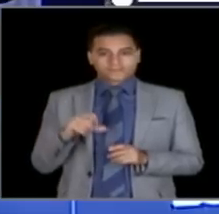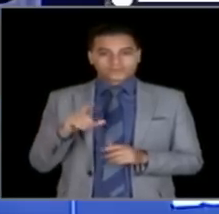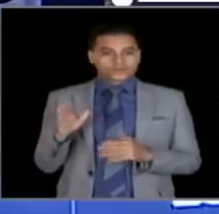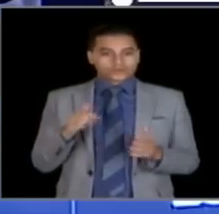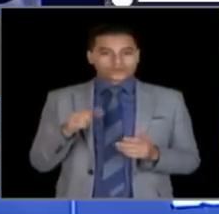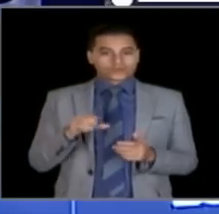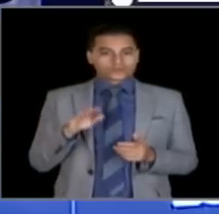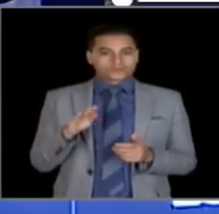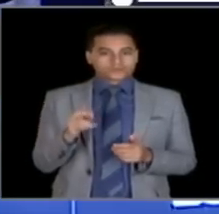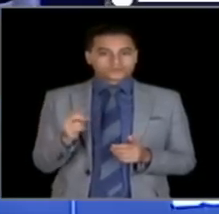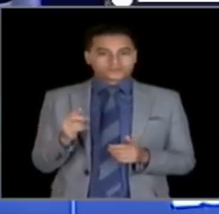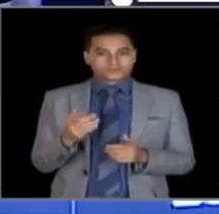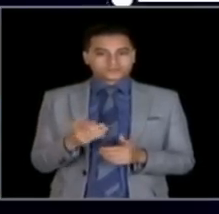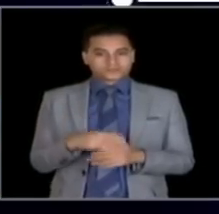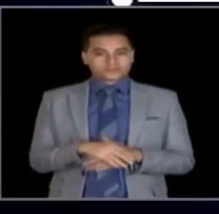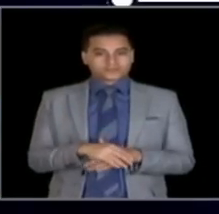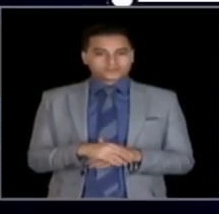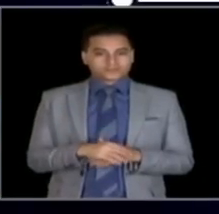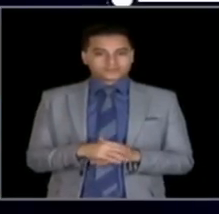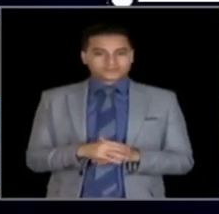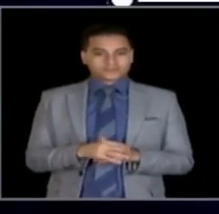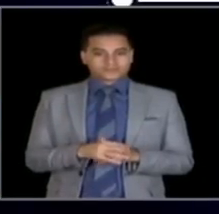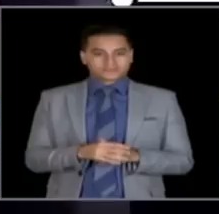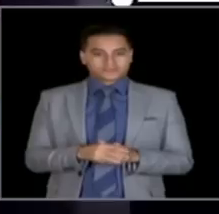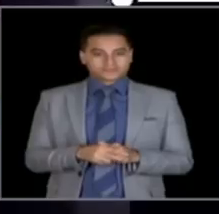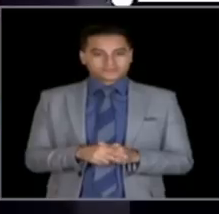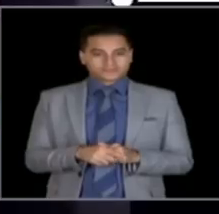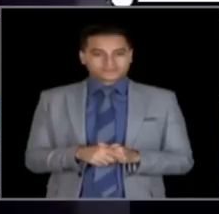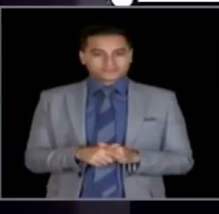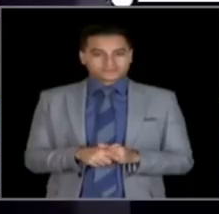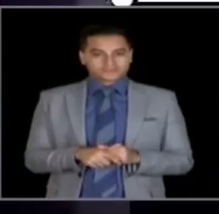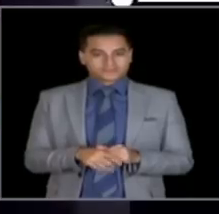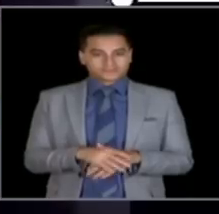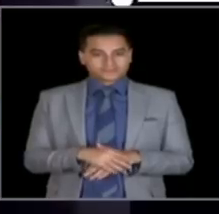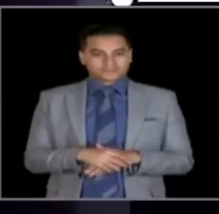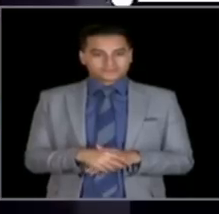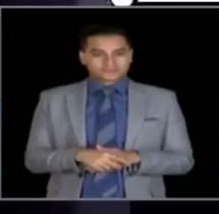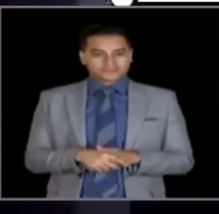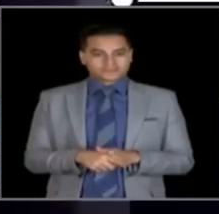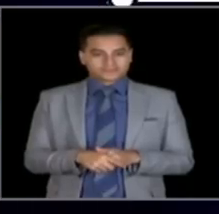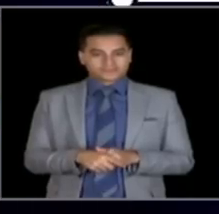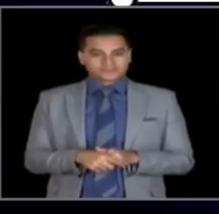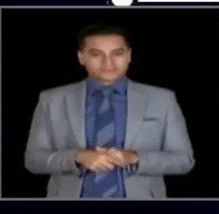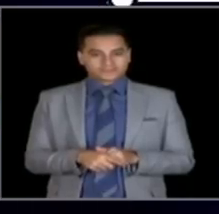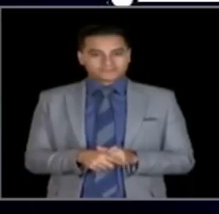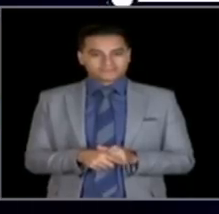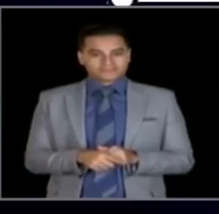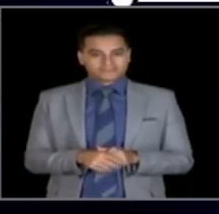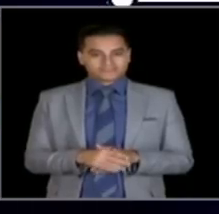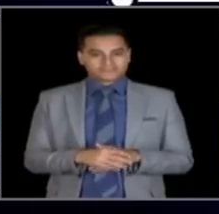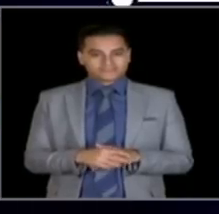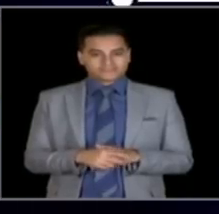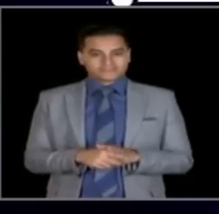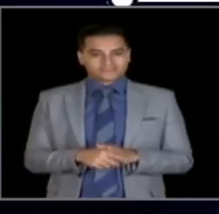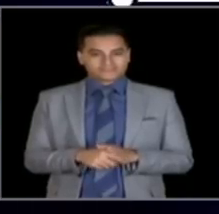ليه؟ براك خلاص كنتش عارف. يا دوسك بالغلط، مش قصدنا أصلاً إيه بس كنتش قصد. هارد لك